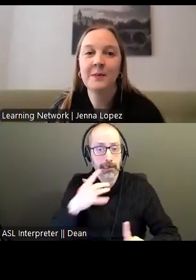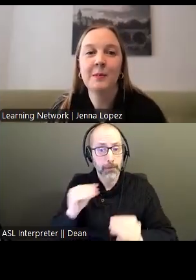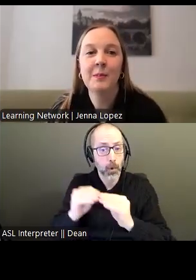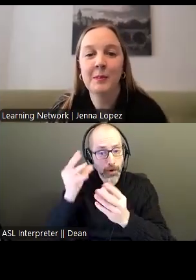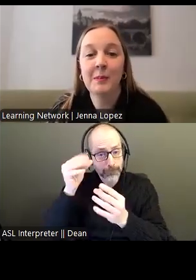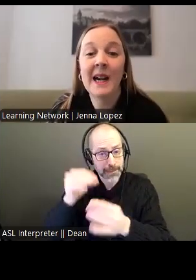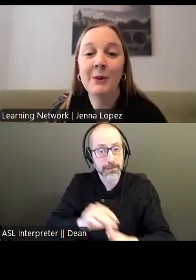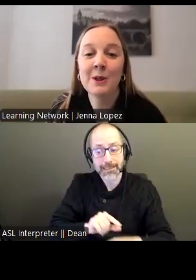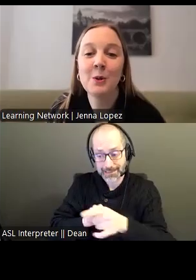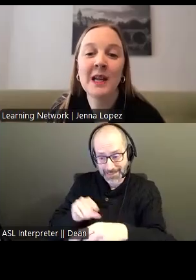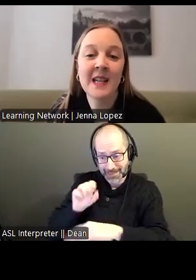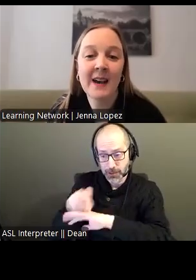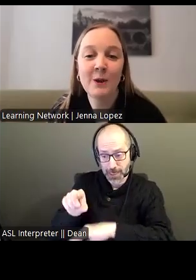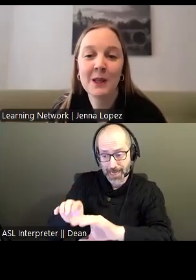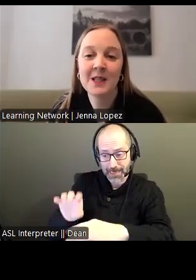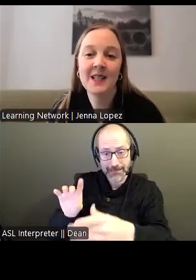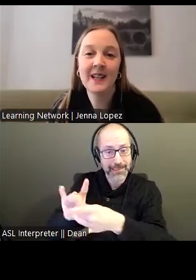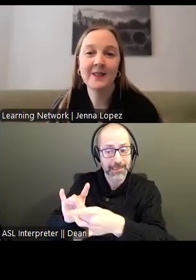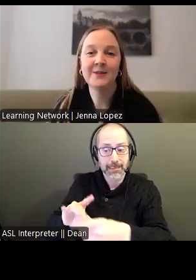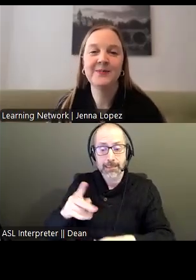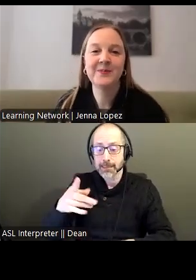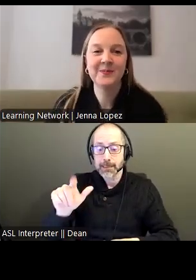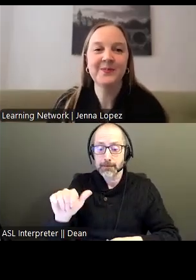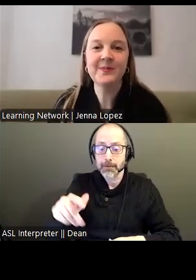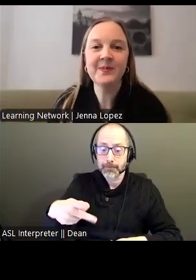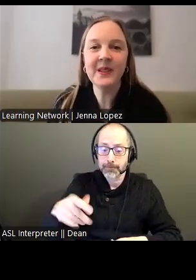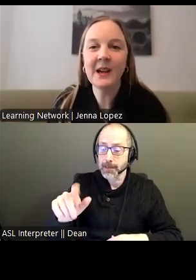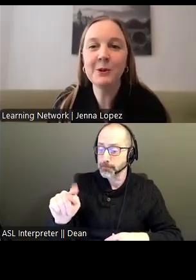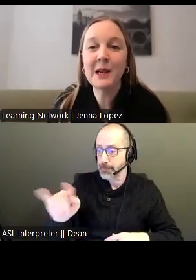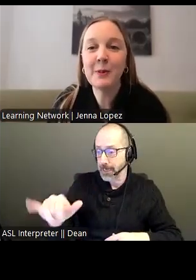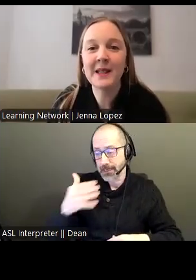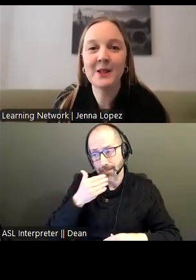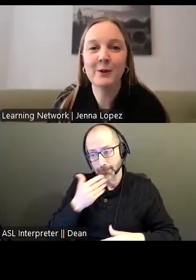informations supplémentaires dans le lien dans le chat. Patty,